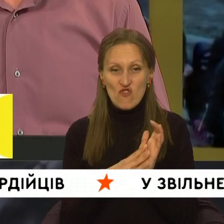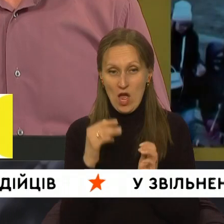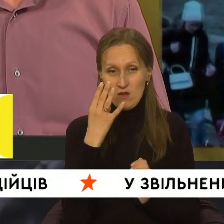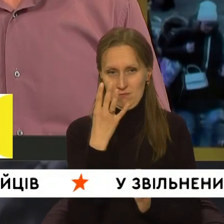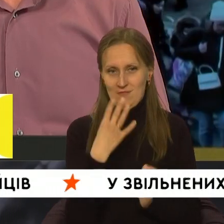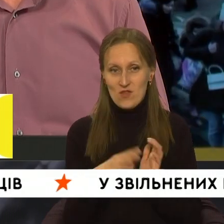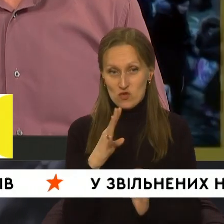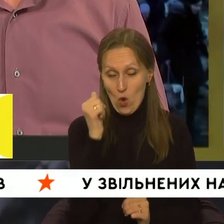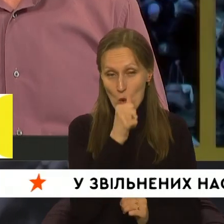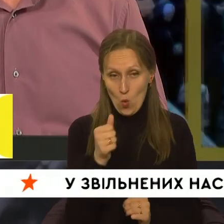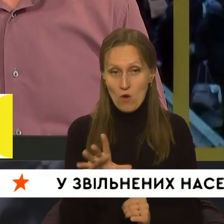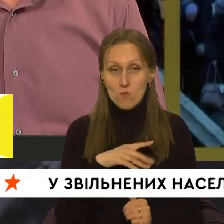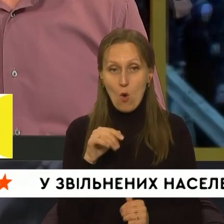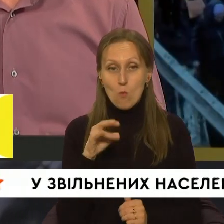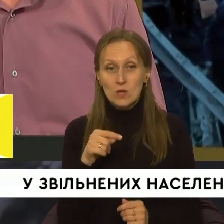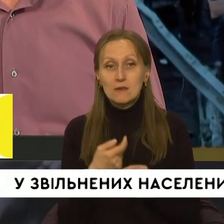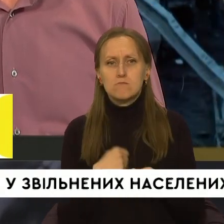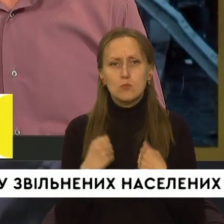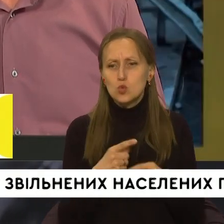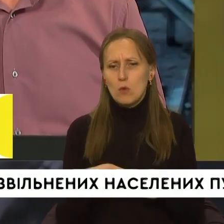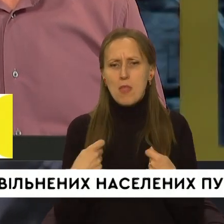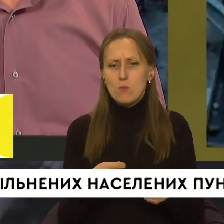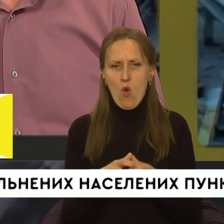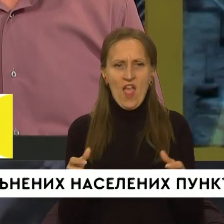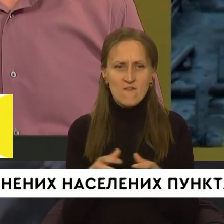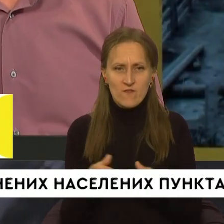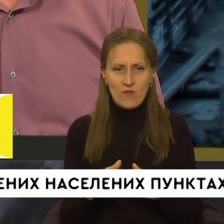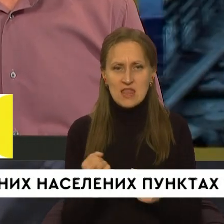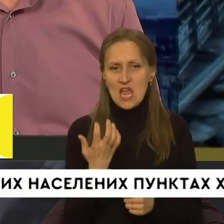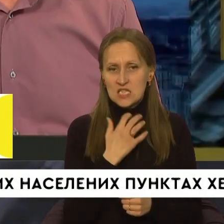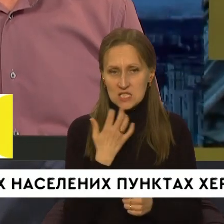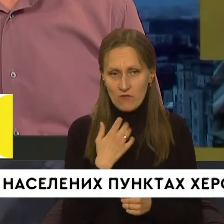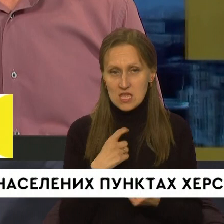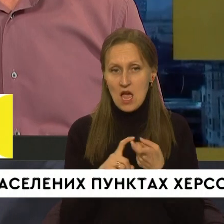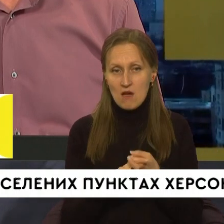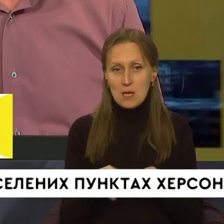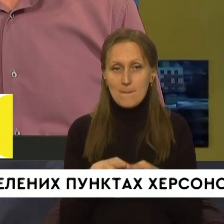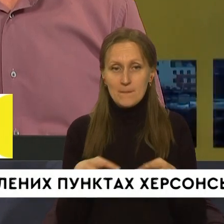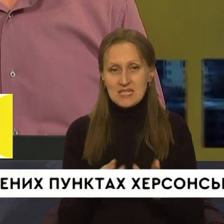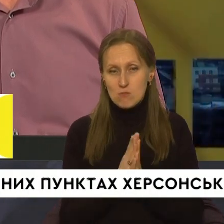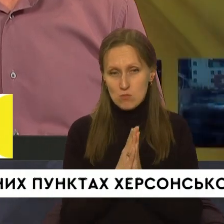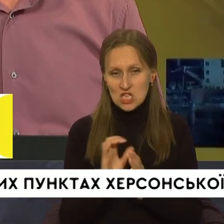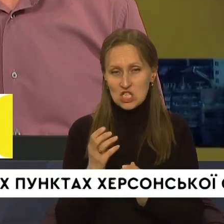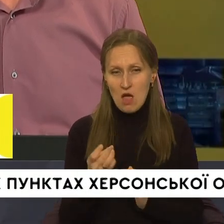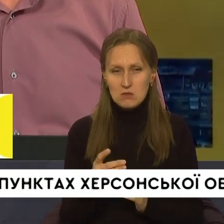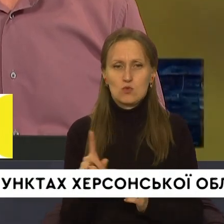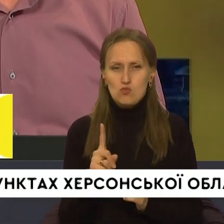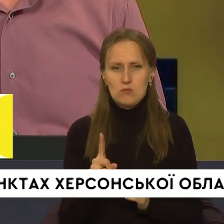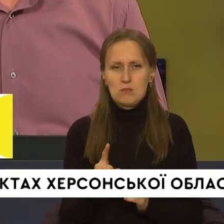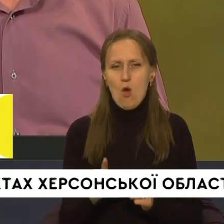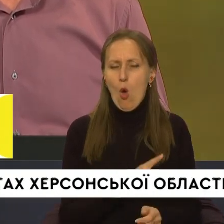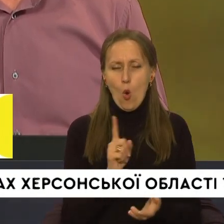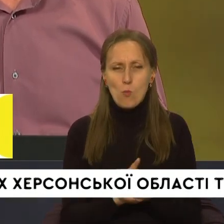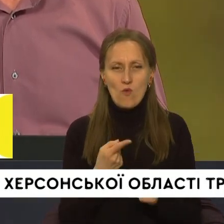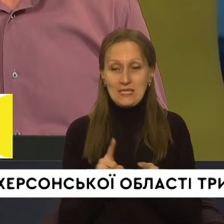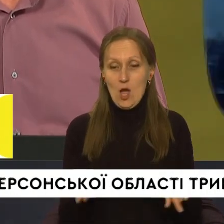я в Луганську, він був обурений був тим, що не продають квітки на Севастополь. Я зв'язався з міністром, попросив Сашу Кубракова, щоб вони обов'язково